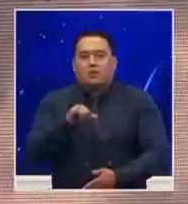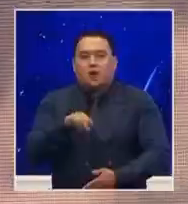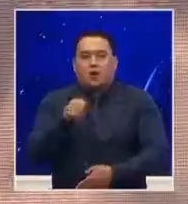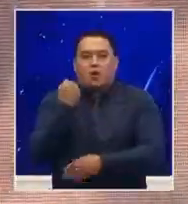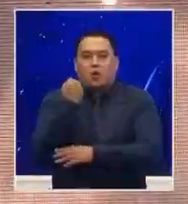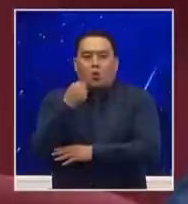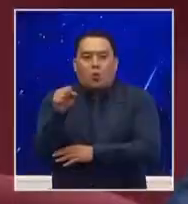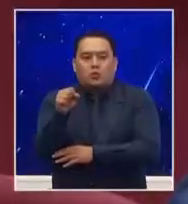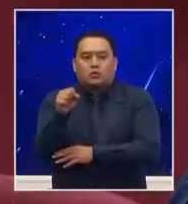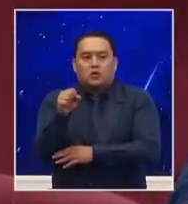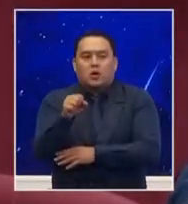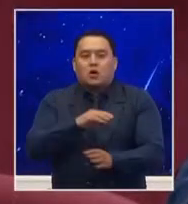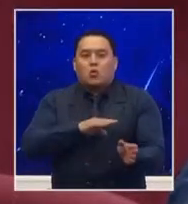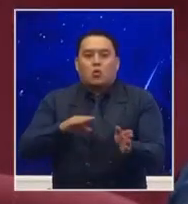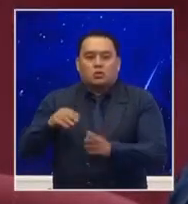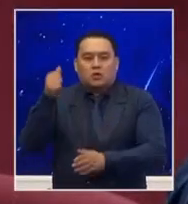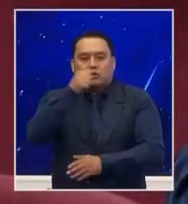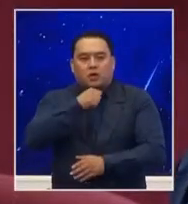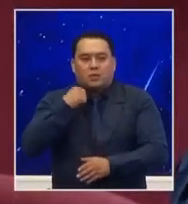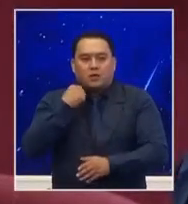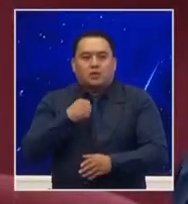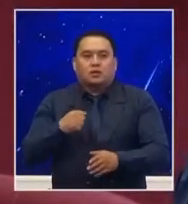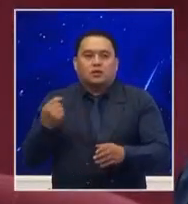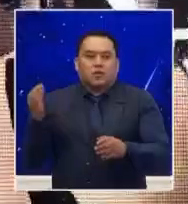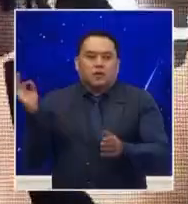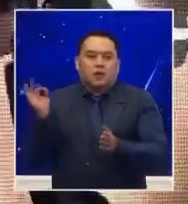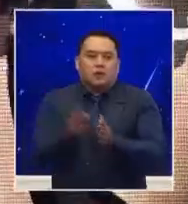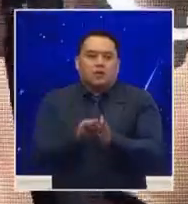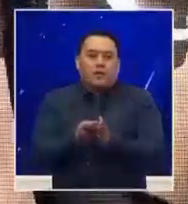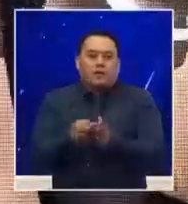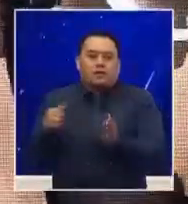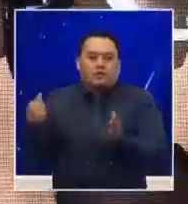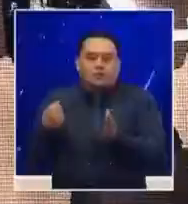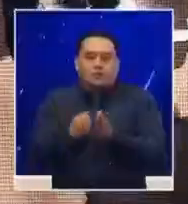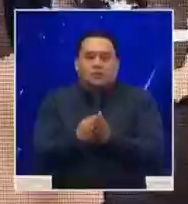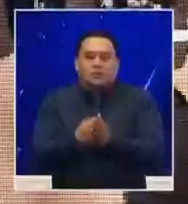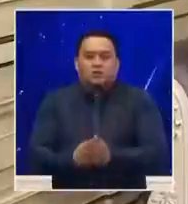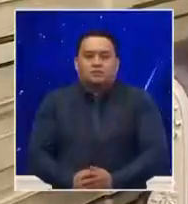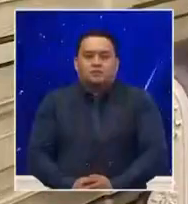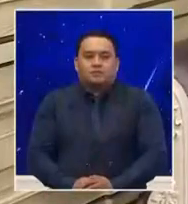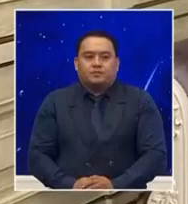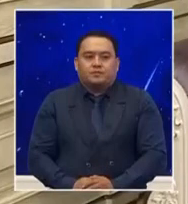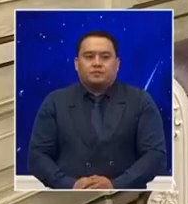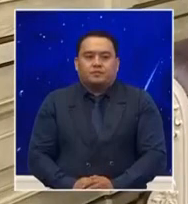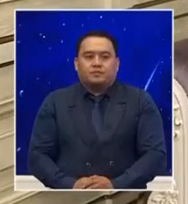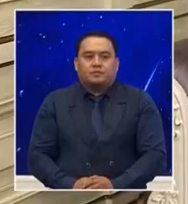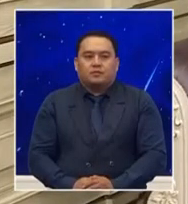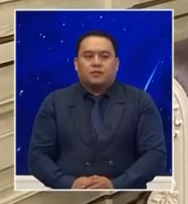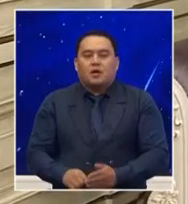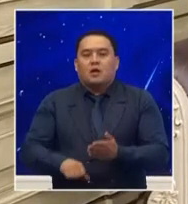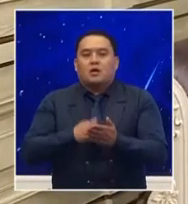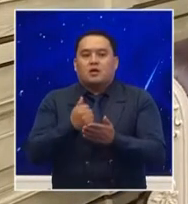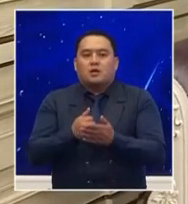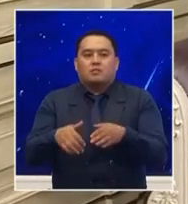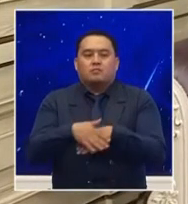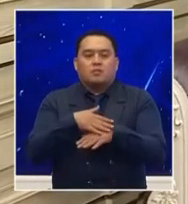дәрежелі жүлдегері. Өткен жылы да алған еді, биыл да мақсатты марапатына қол жеткізді. Елбасымыздың болашаққа бағдар